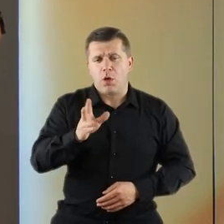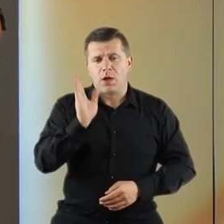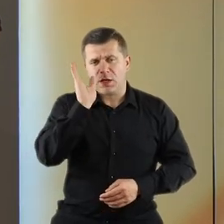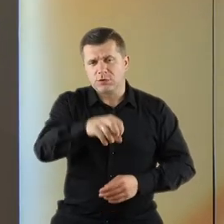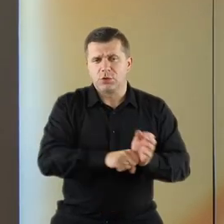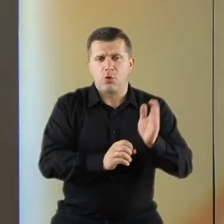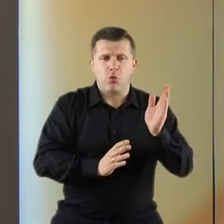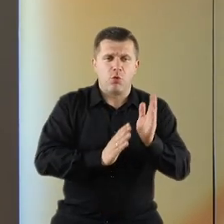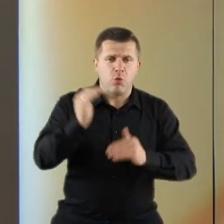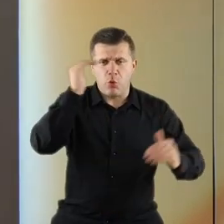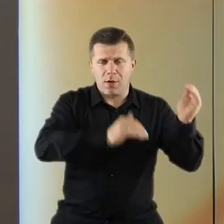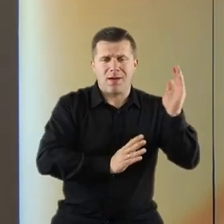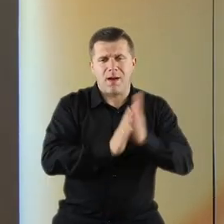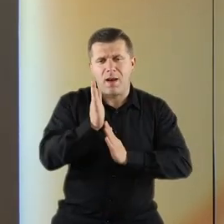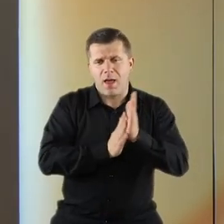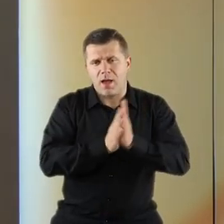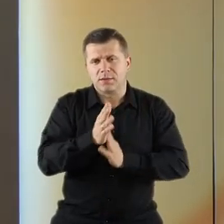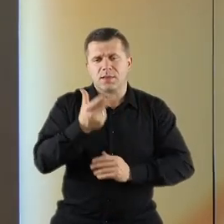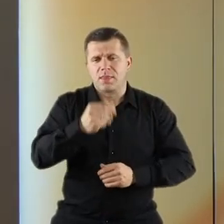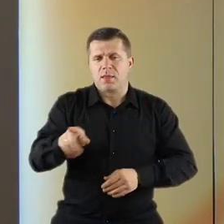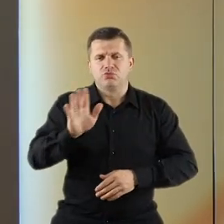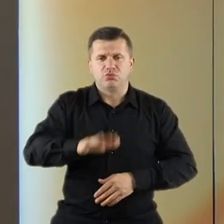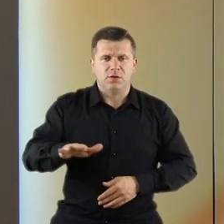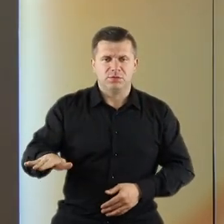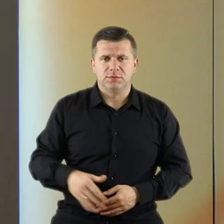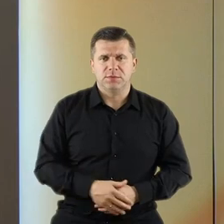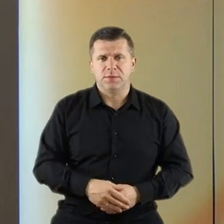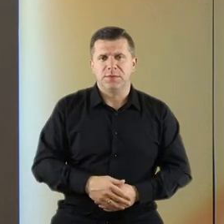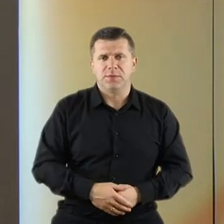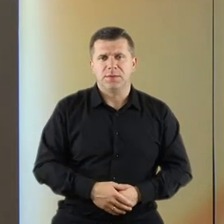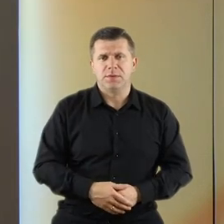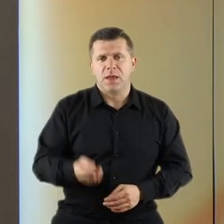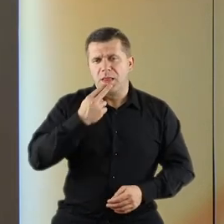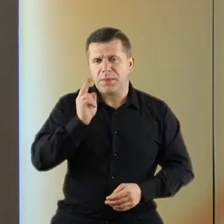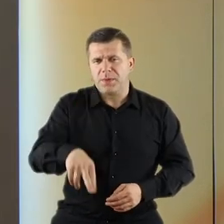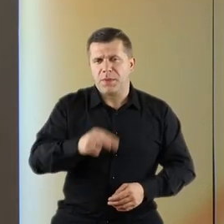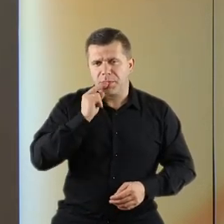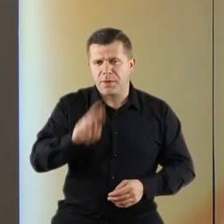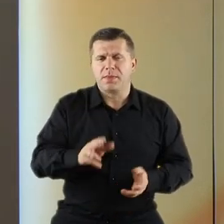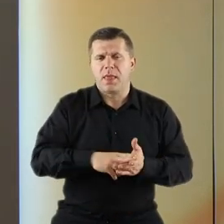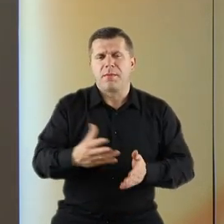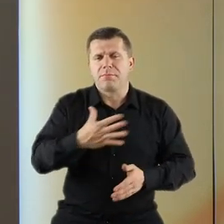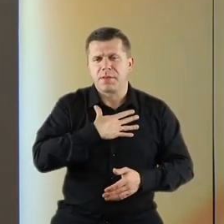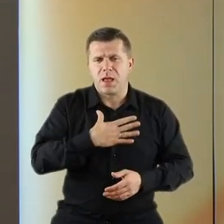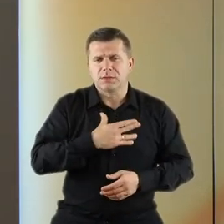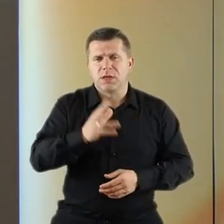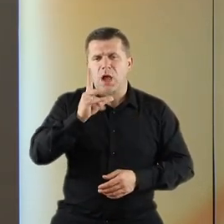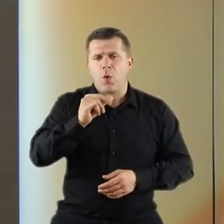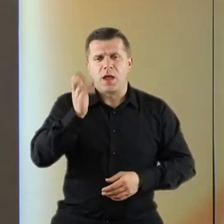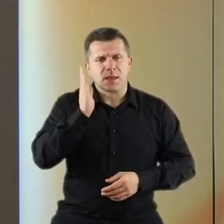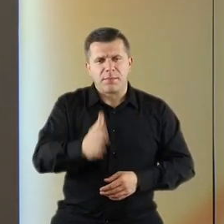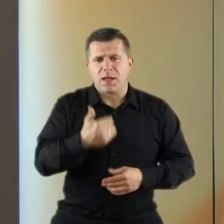na lasy na Dęby na wszystko tylko nie na dzieci twoje na psa urok na przykład taki żeby nie był rok